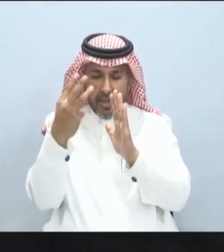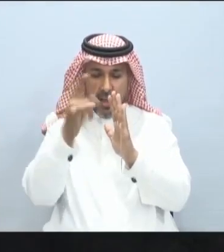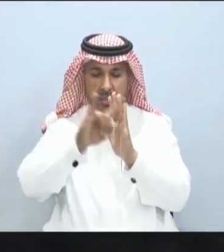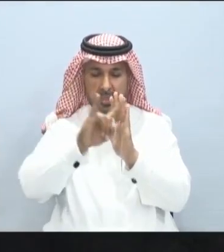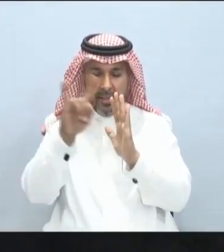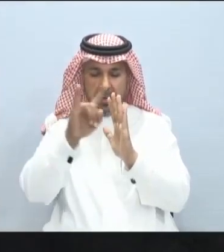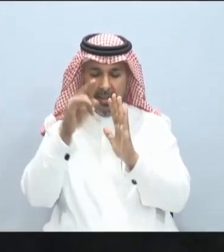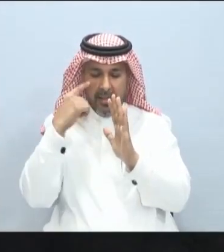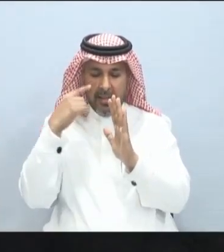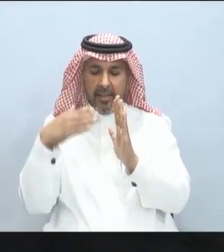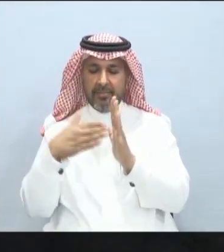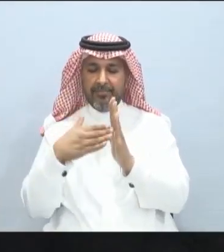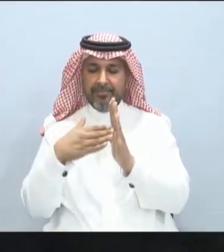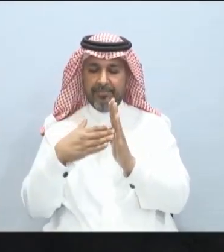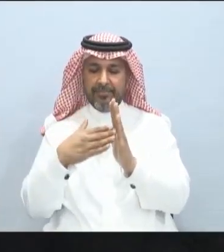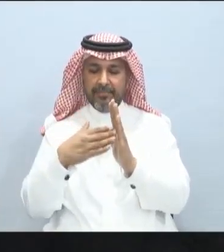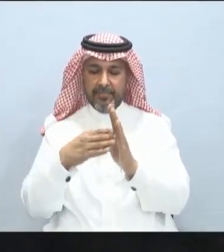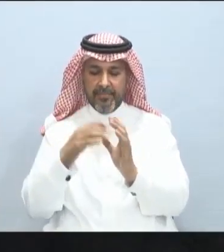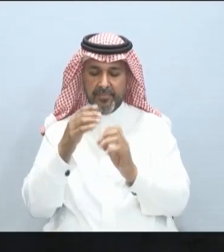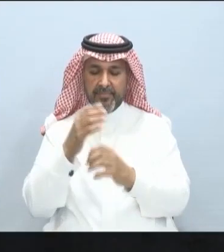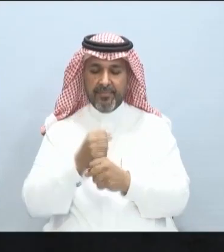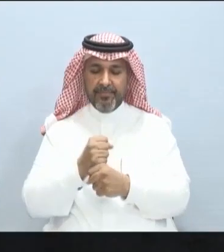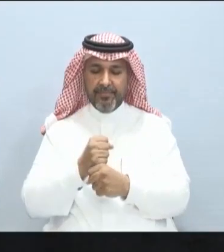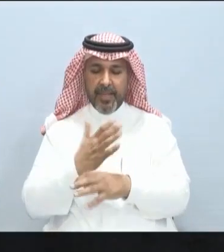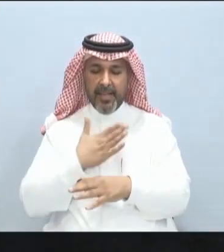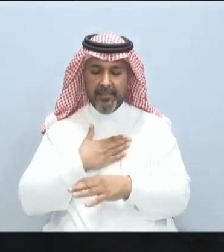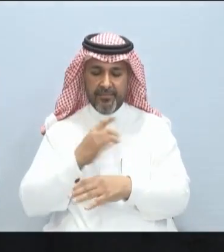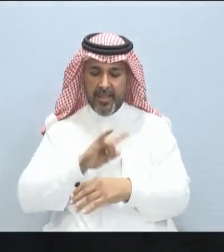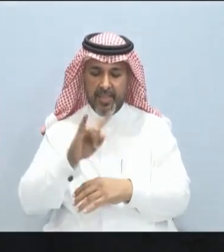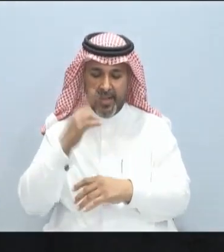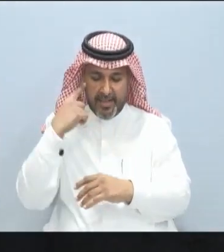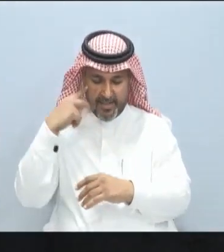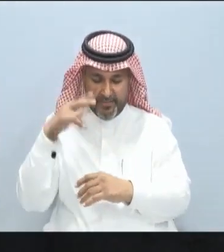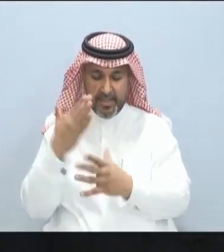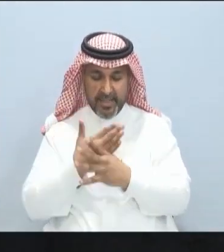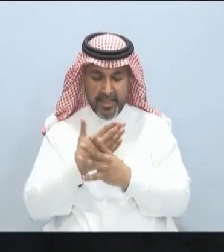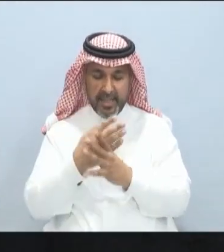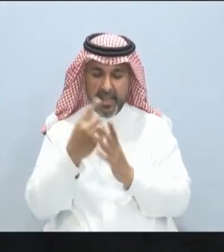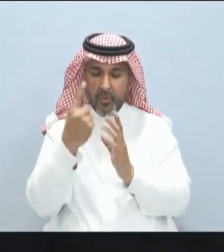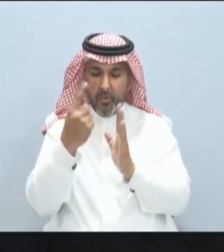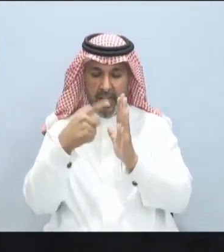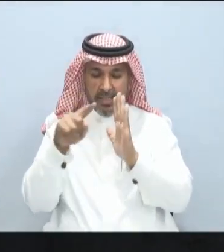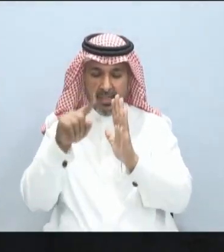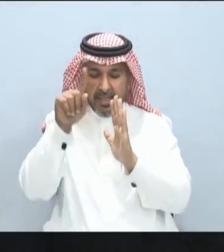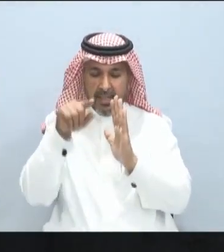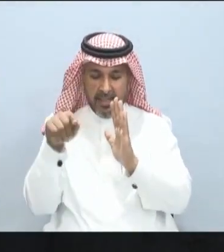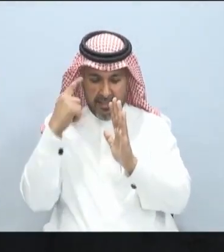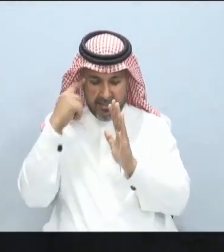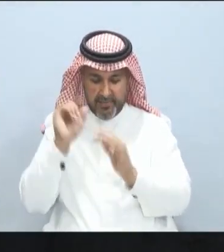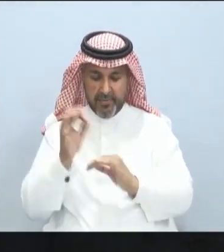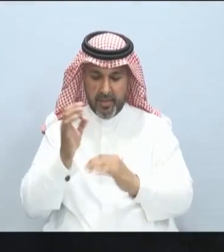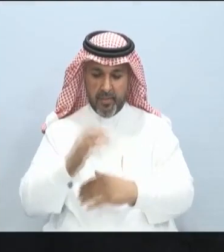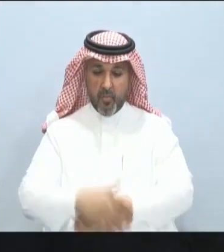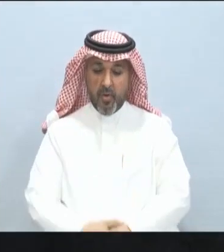هذه الحدود وبالتالي لا نستطيع تحليلها الى مربع مجموع او مربع الفرق بين حدين اذا لابد من